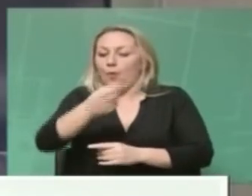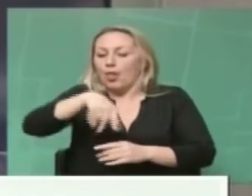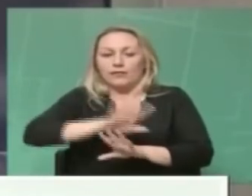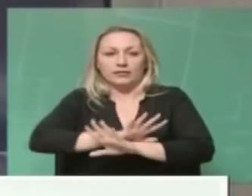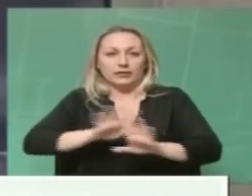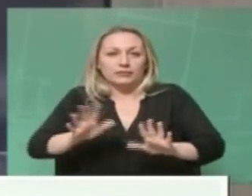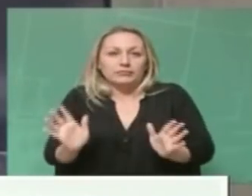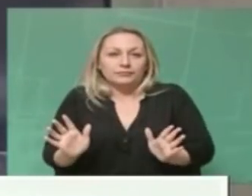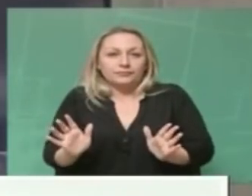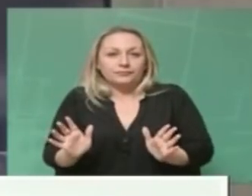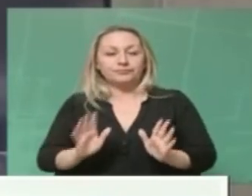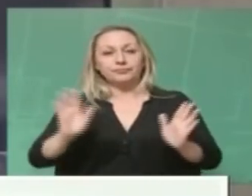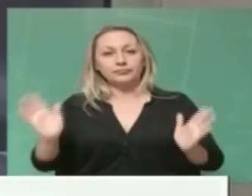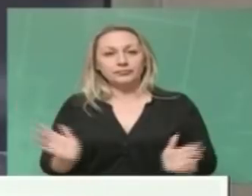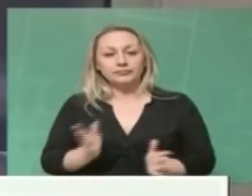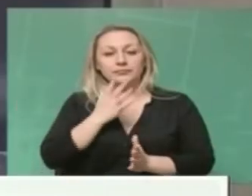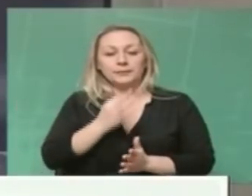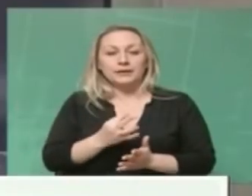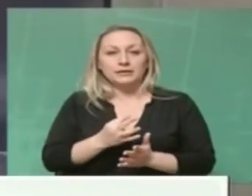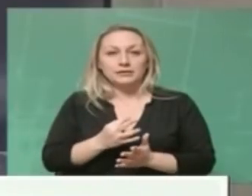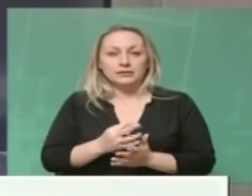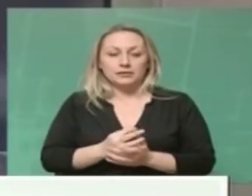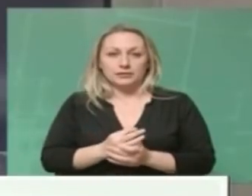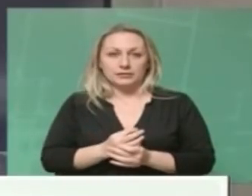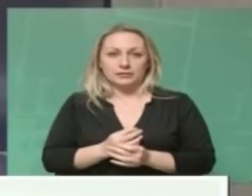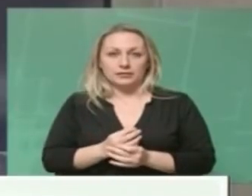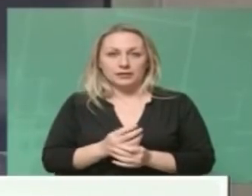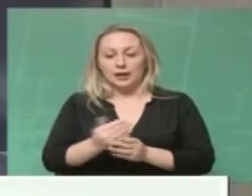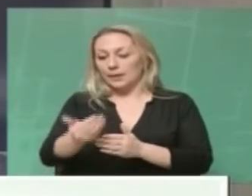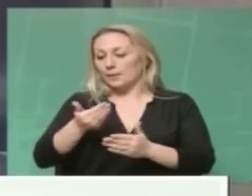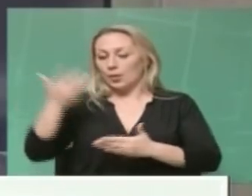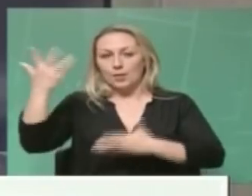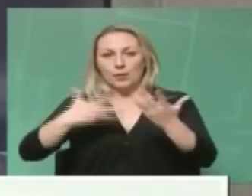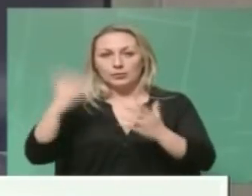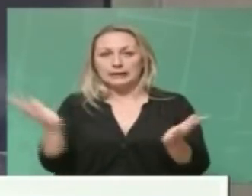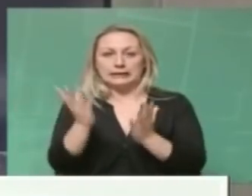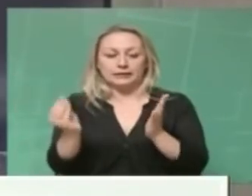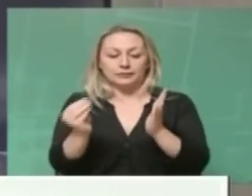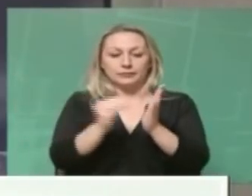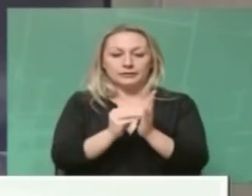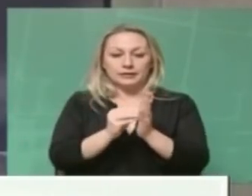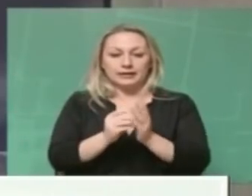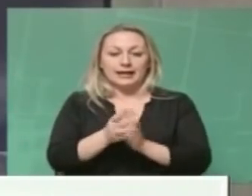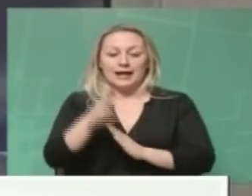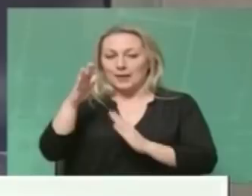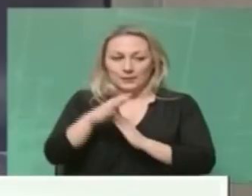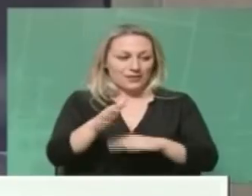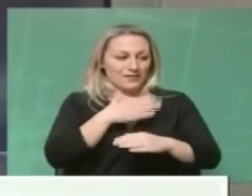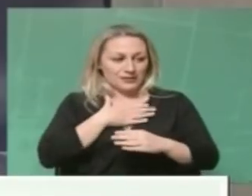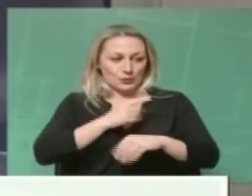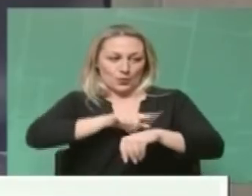κάπου αστοχούμε, εν πάση περιπτώσει στον προπολογισμό προκύπτει. Δεν θα αργήσω πολύ, κύριε Πρόεδρε,